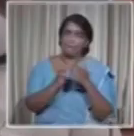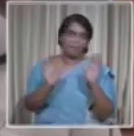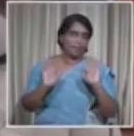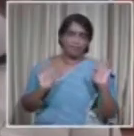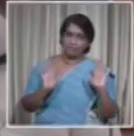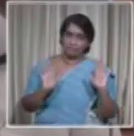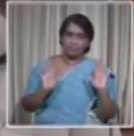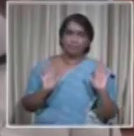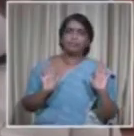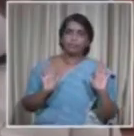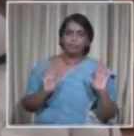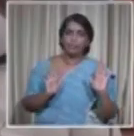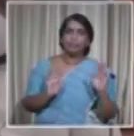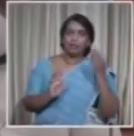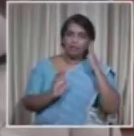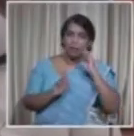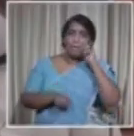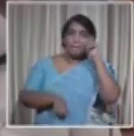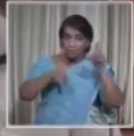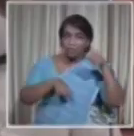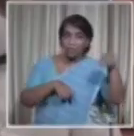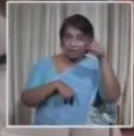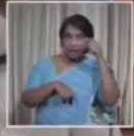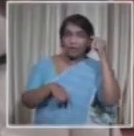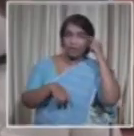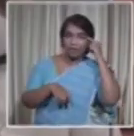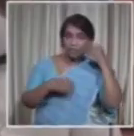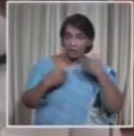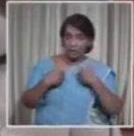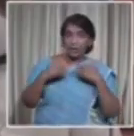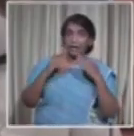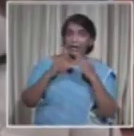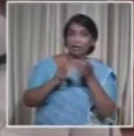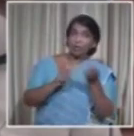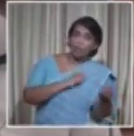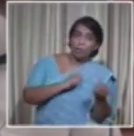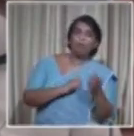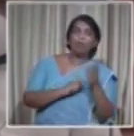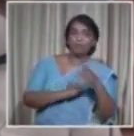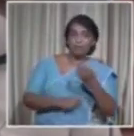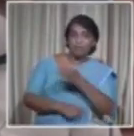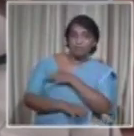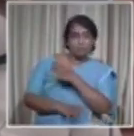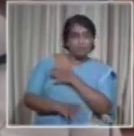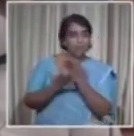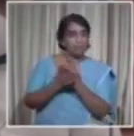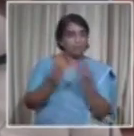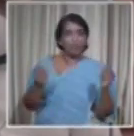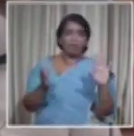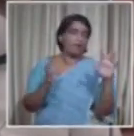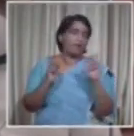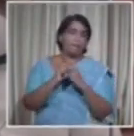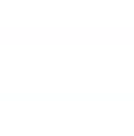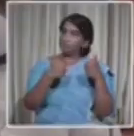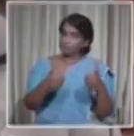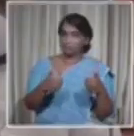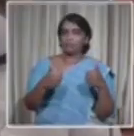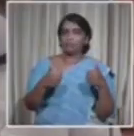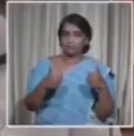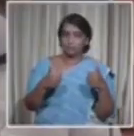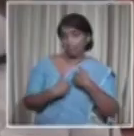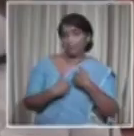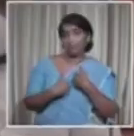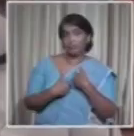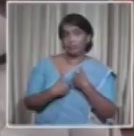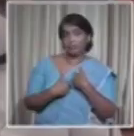නැහැ. සාමාන්‍ය ජනතාව හිතනවා නම් මගේ ගෙදෙට්ට ගහලා හරි වෛරය පිරිමහ ගන්න මම ඒකට කිසි ප්‍රශ්නයක් නැහැ මට. මොකද